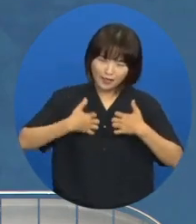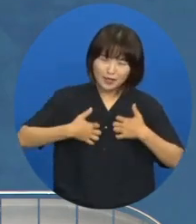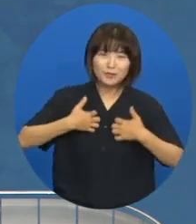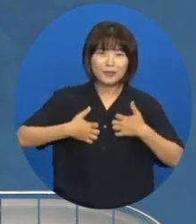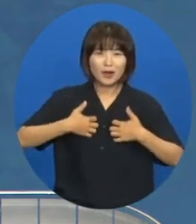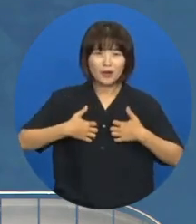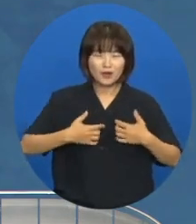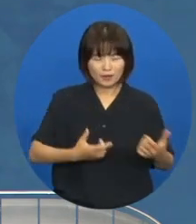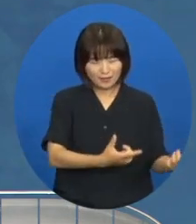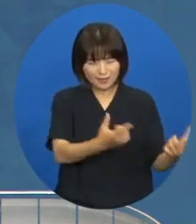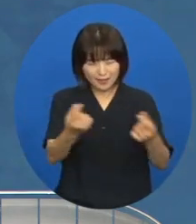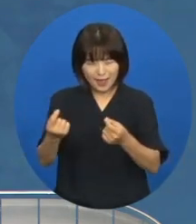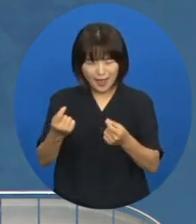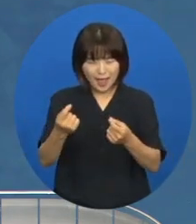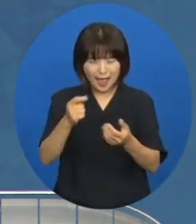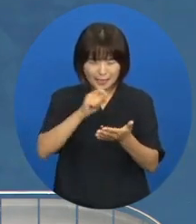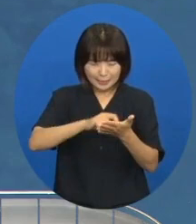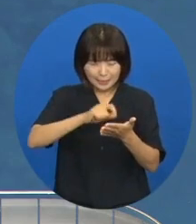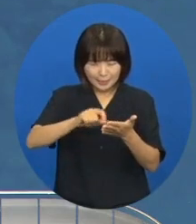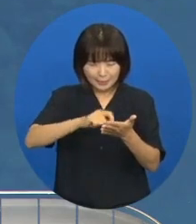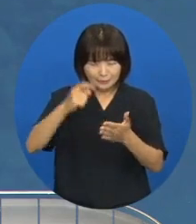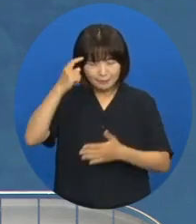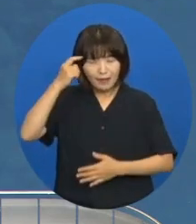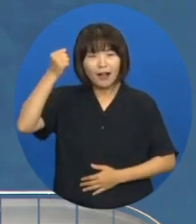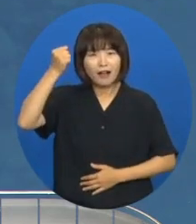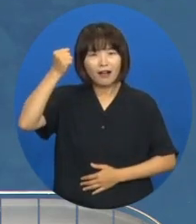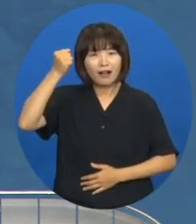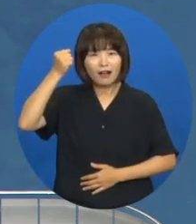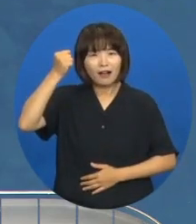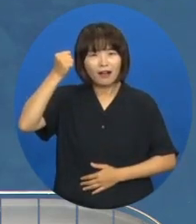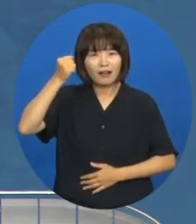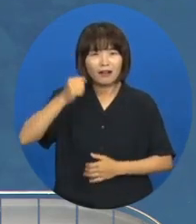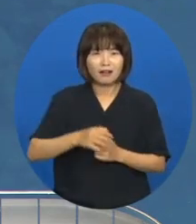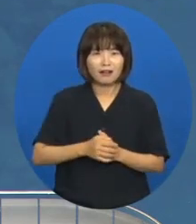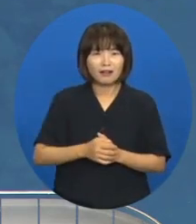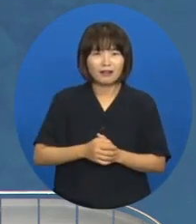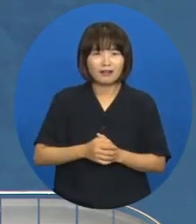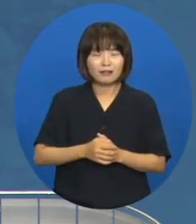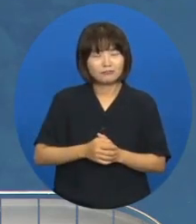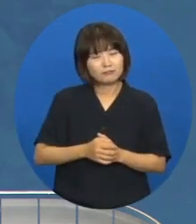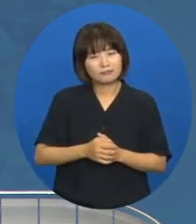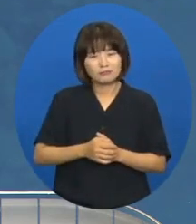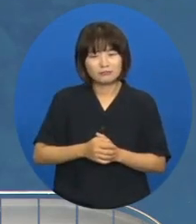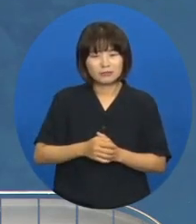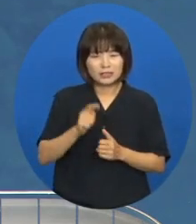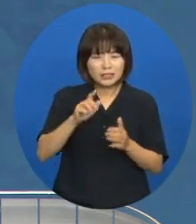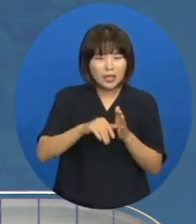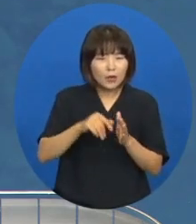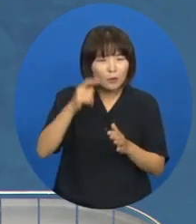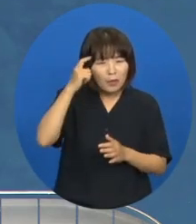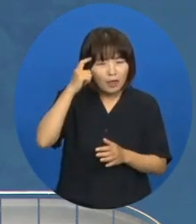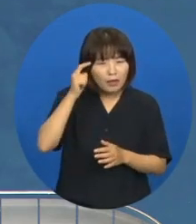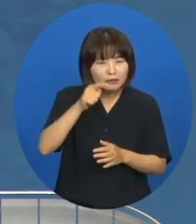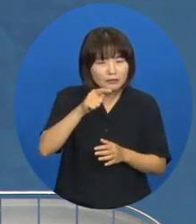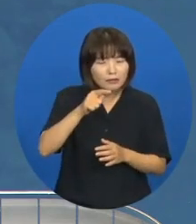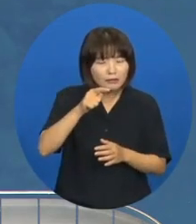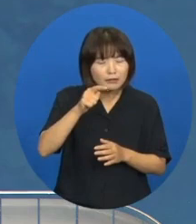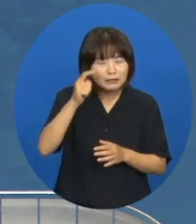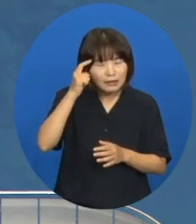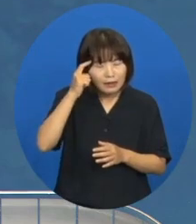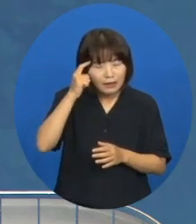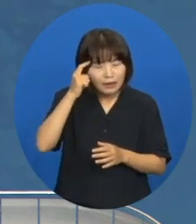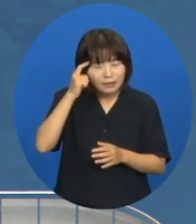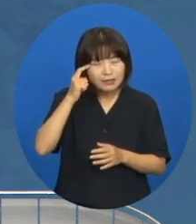다 일기를 쓰게 될 거라고 생각했어요. 왜 지금 그런 생각을 했나? 제가 생각해도 이상할